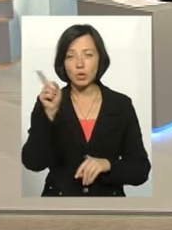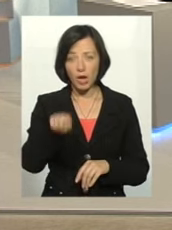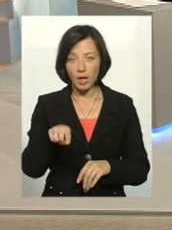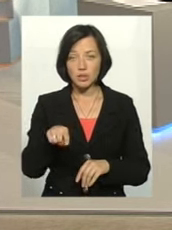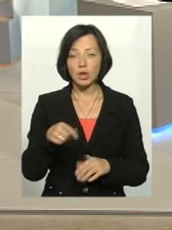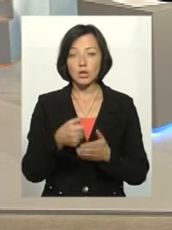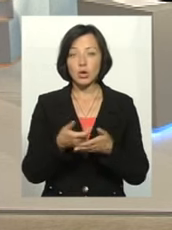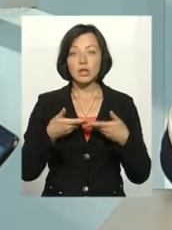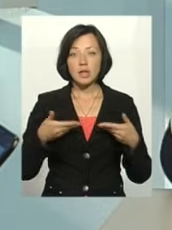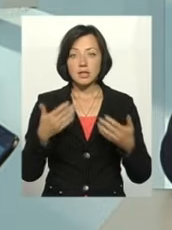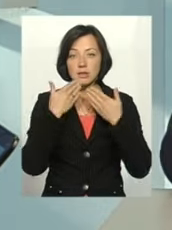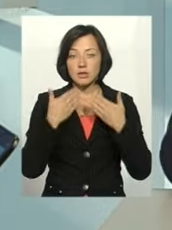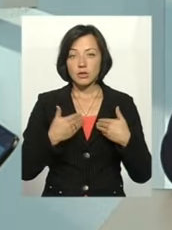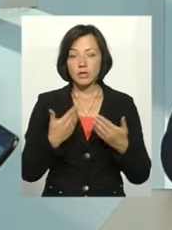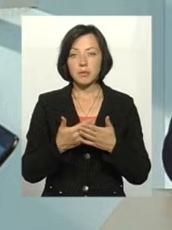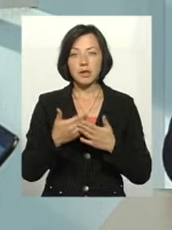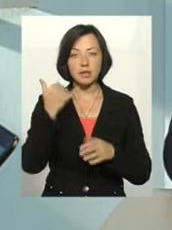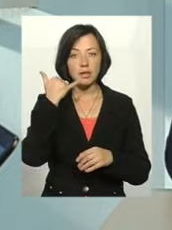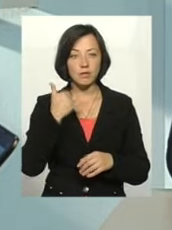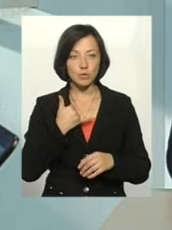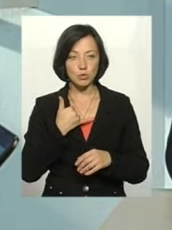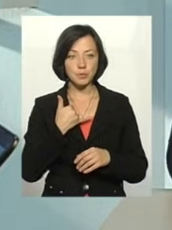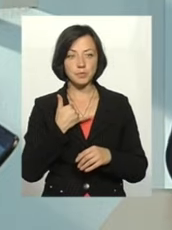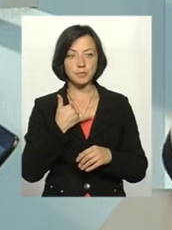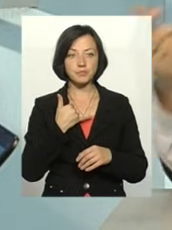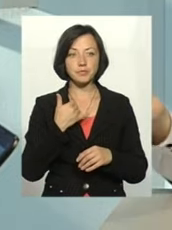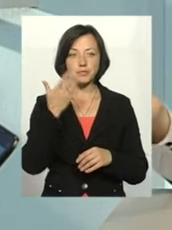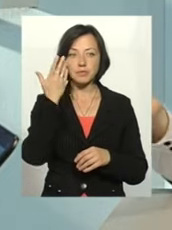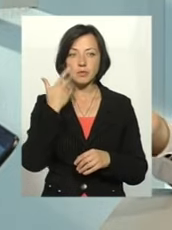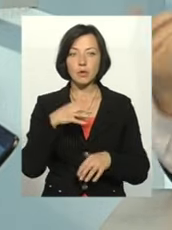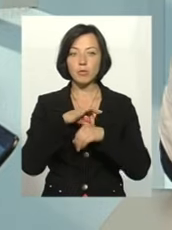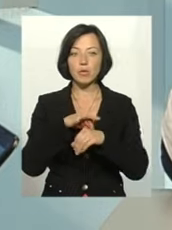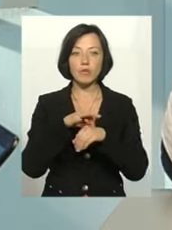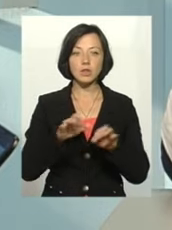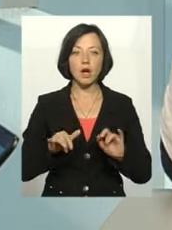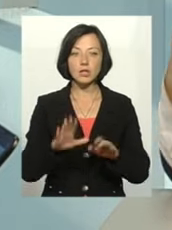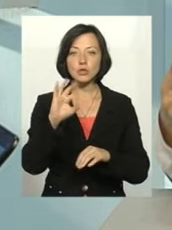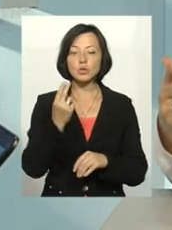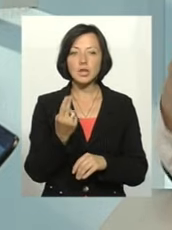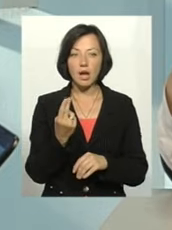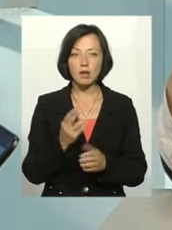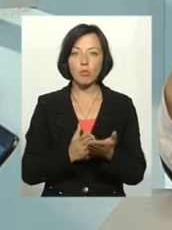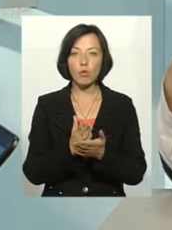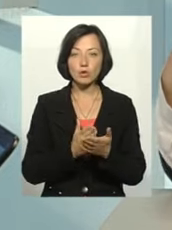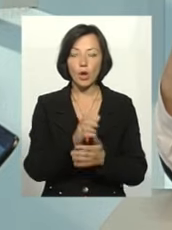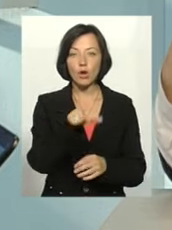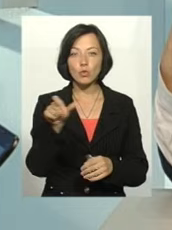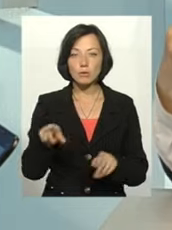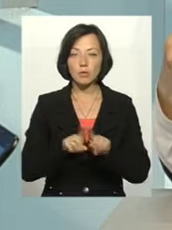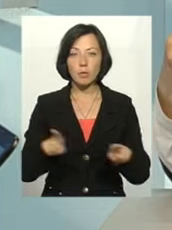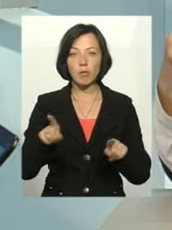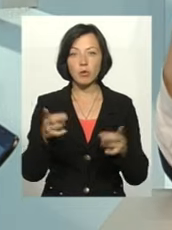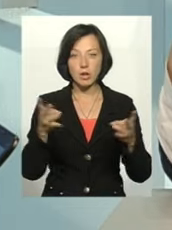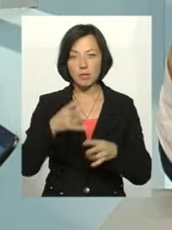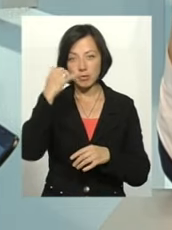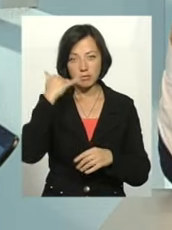до нас звертаються, наприклад, телефонують. От мені, коли ми проводили акцію «Соціальні послуги людям з особливими потребами», телефонував